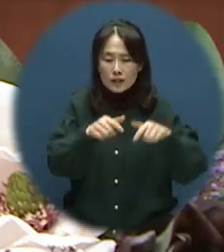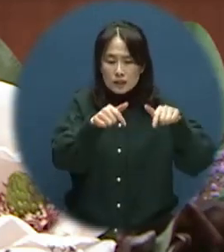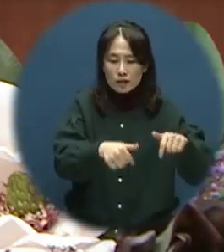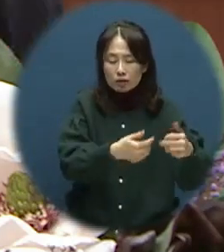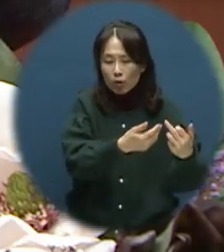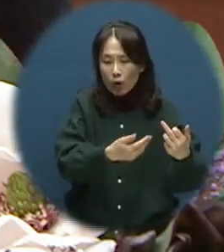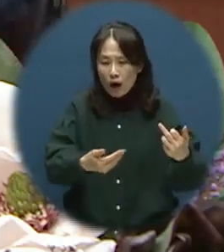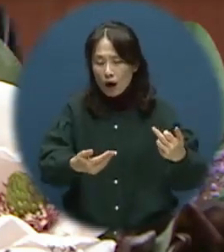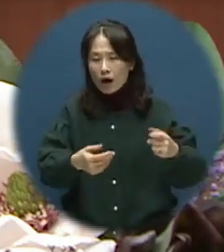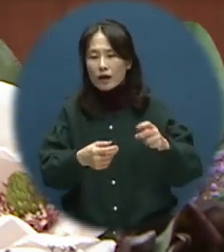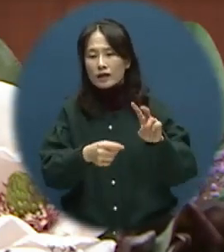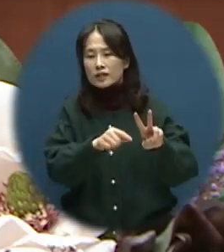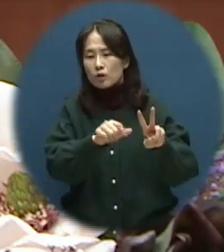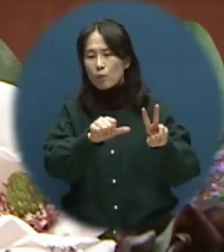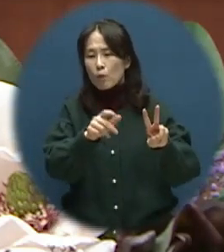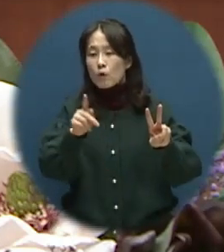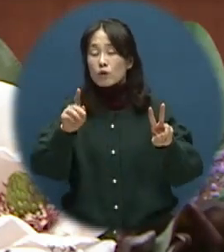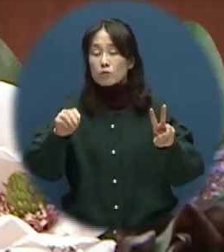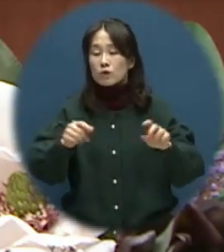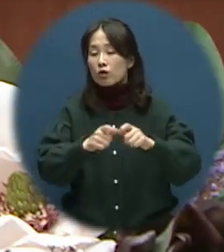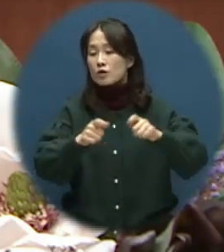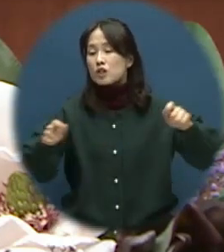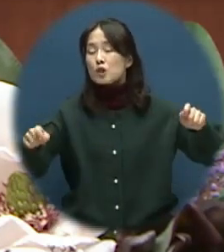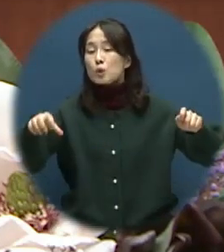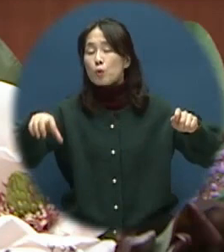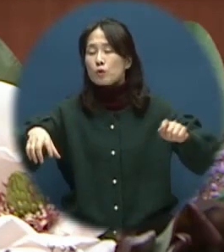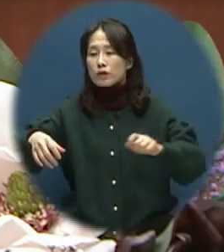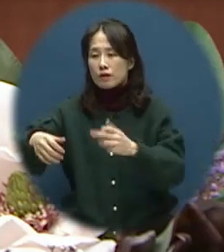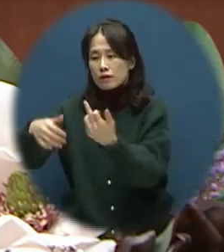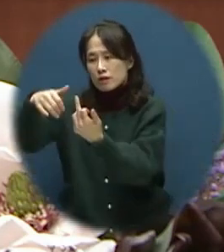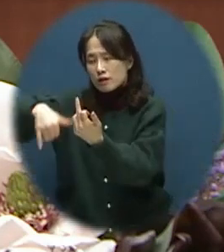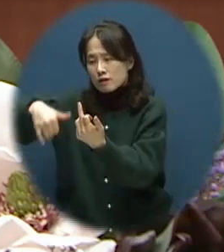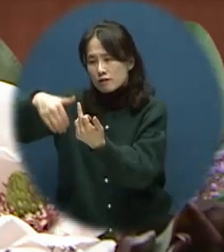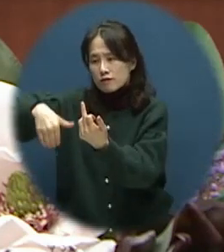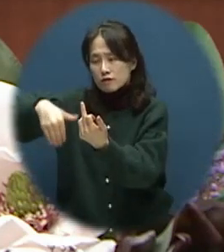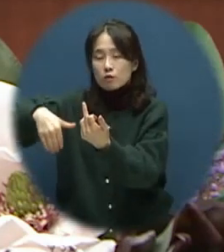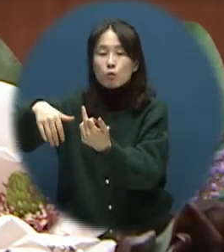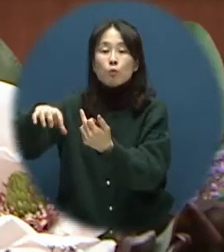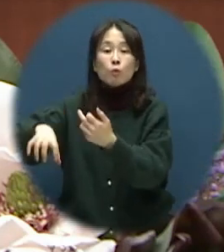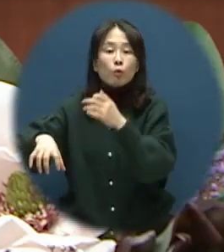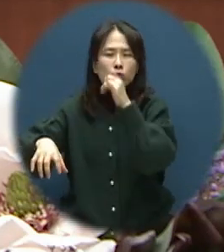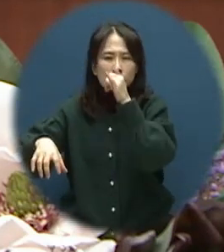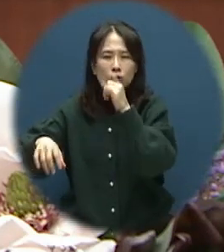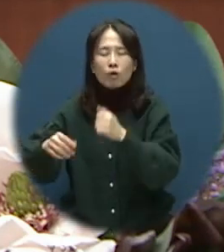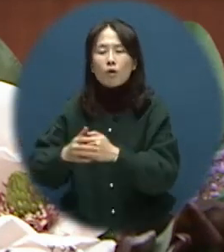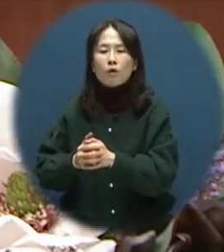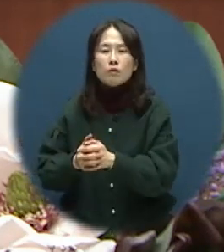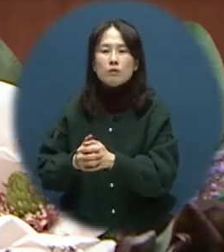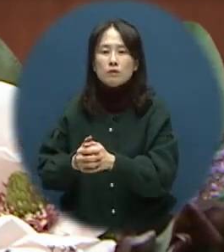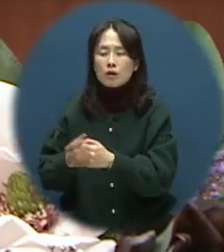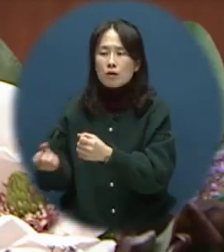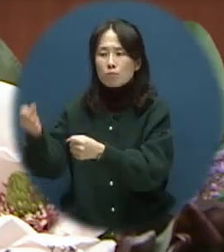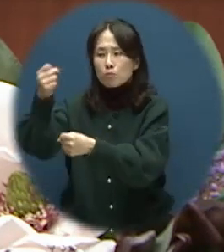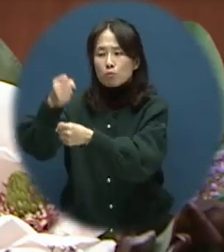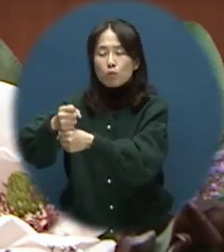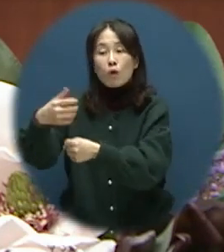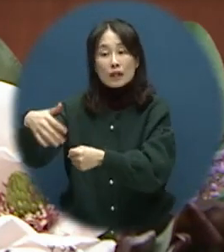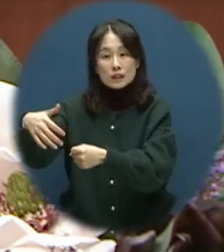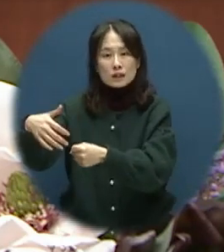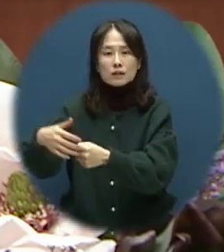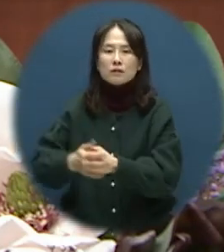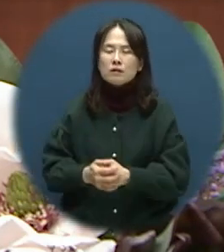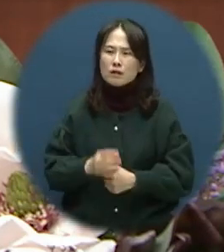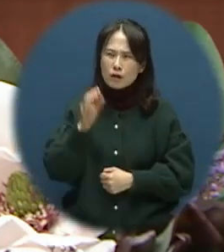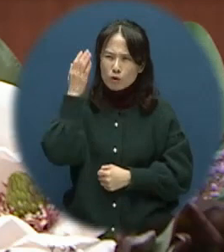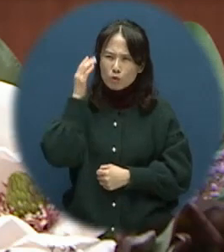폐광이에요? 예, 이렇게 쏙 파먹었습니다. 우물막하게. 근데 복구를 해야 되는데 지금까지 복구 안 하고 있다가는 요즘 이제